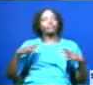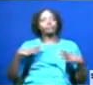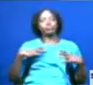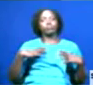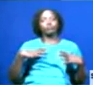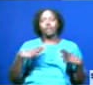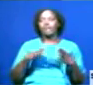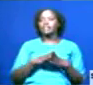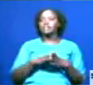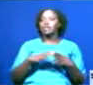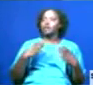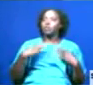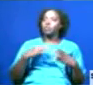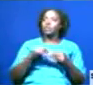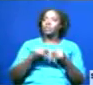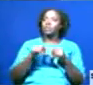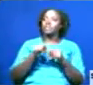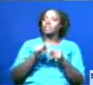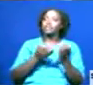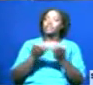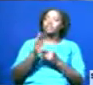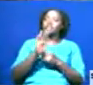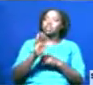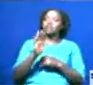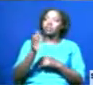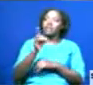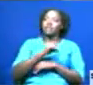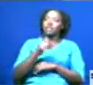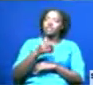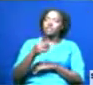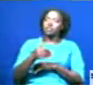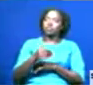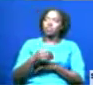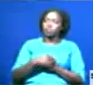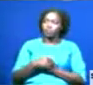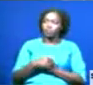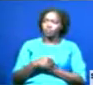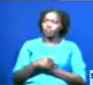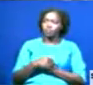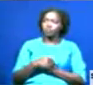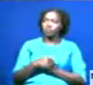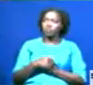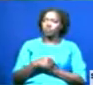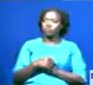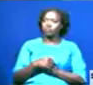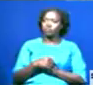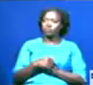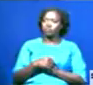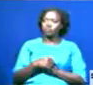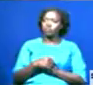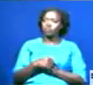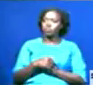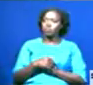wananchi wakiendelea na shughuli zao za kila siku. Michael Mwandiga, Darubini, kaunti ya Mombasa.